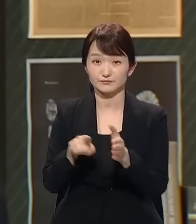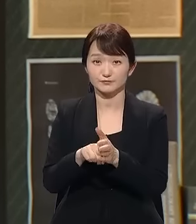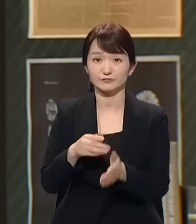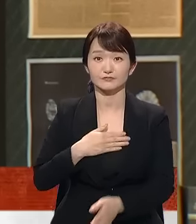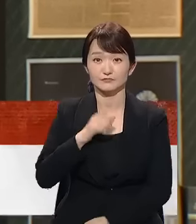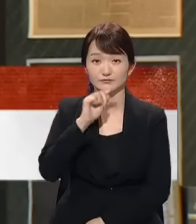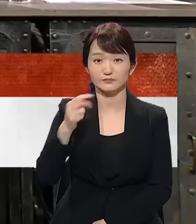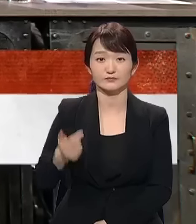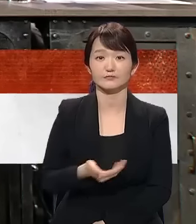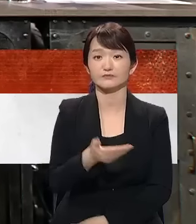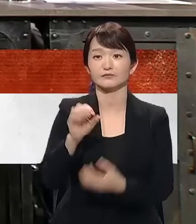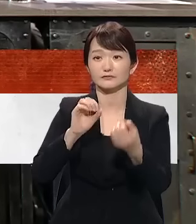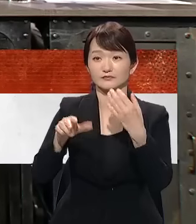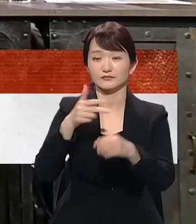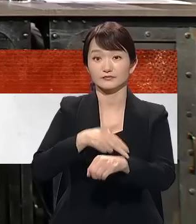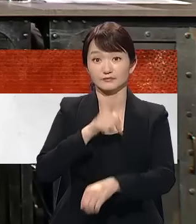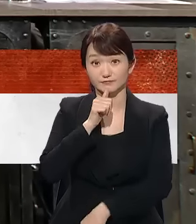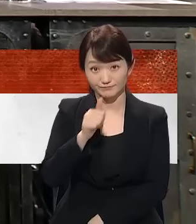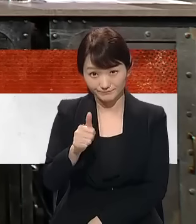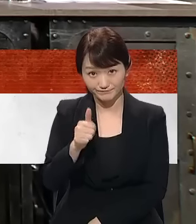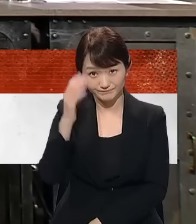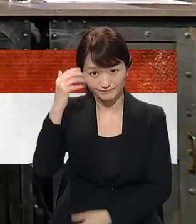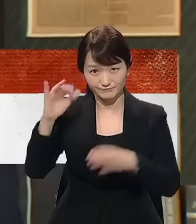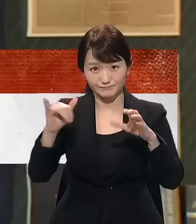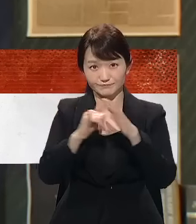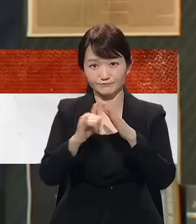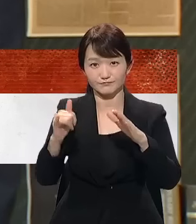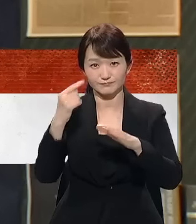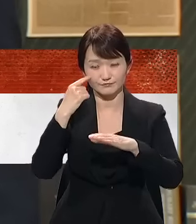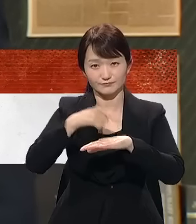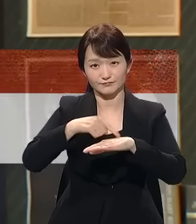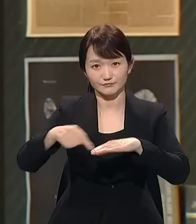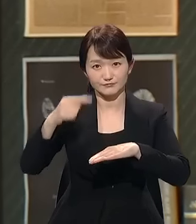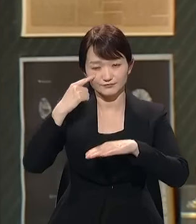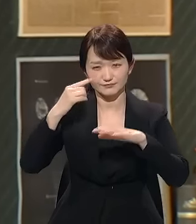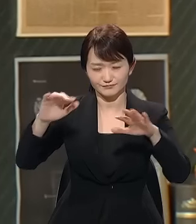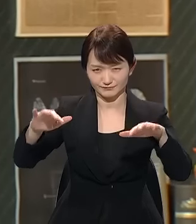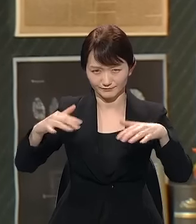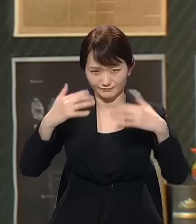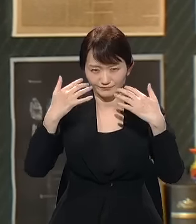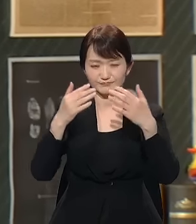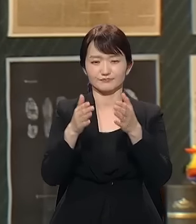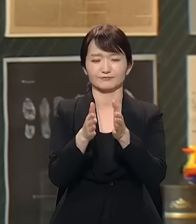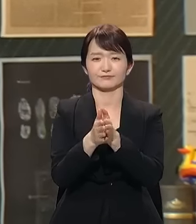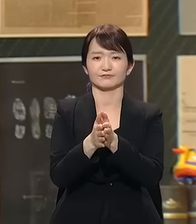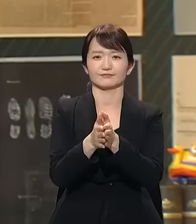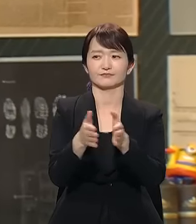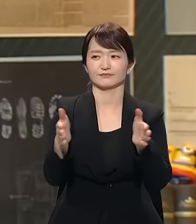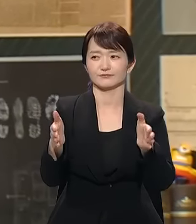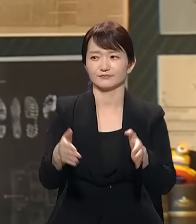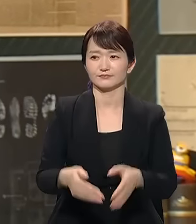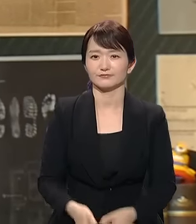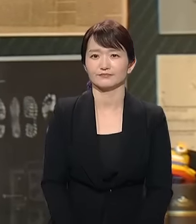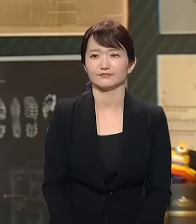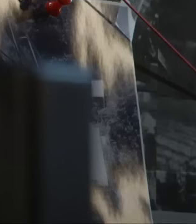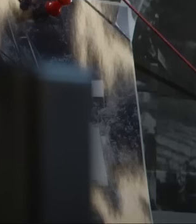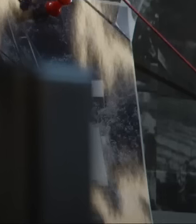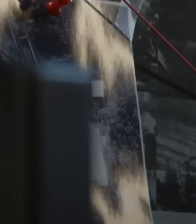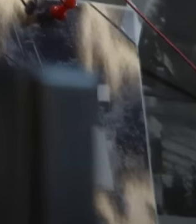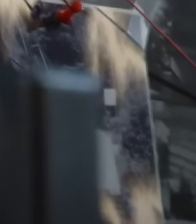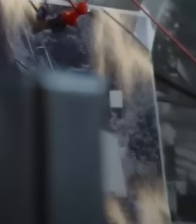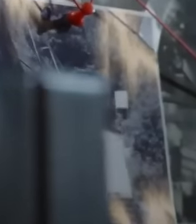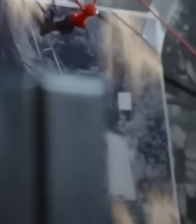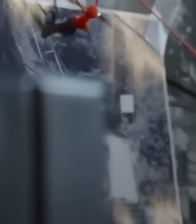함께한 아세사바 유세이 치르고, 예, 대한민국과 전세계 동포 가족 여러분의 시선을 모아서 출발합니다.